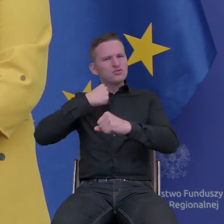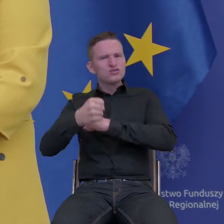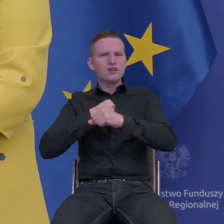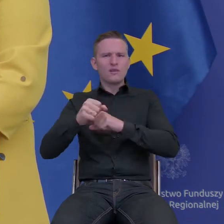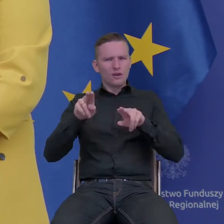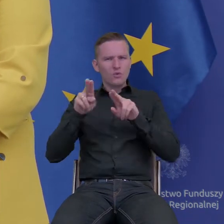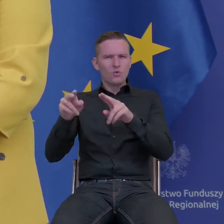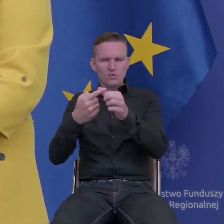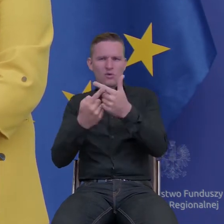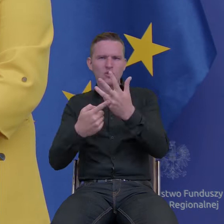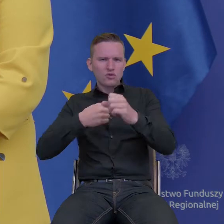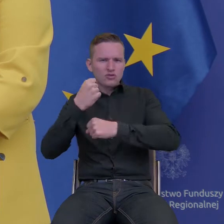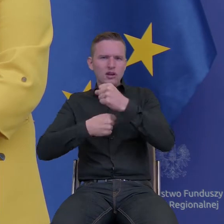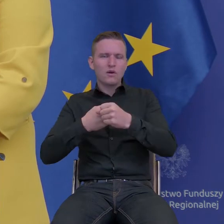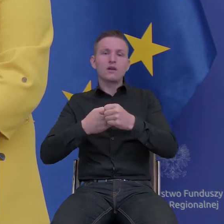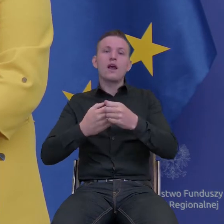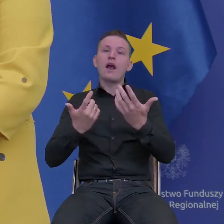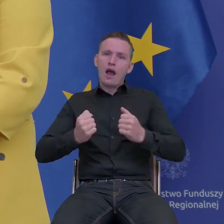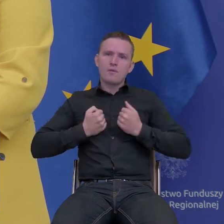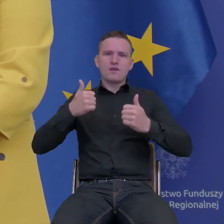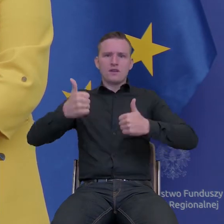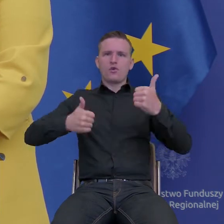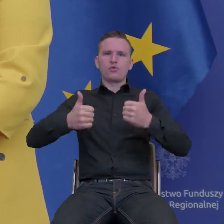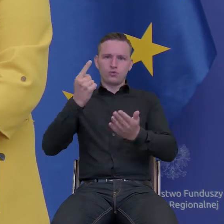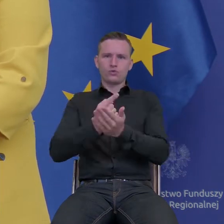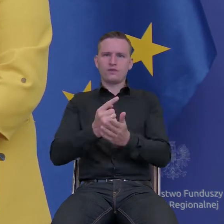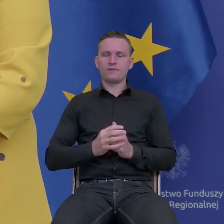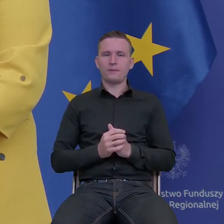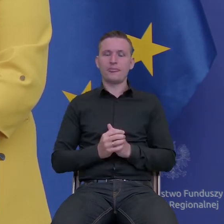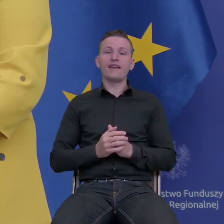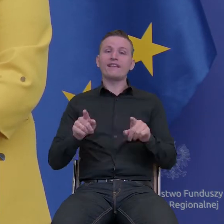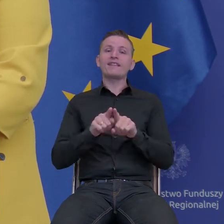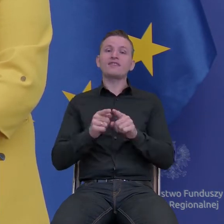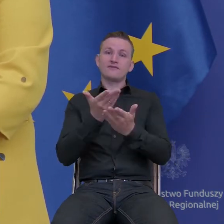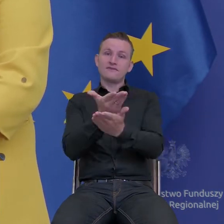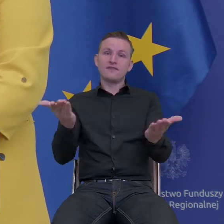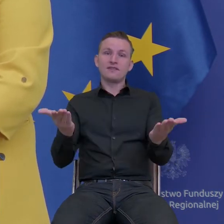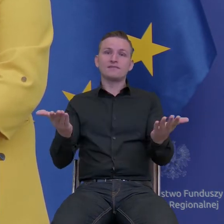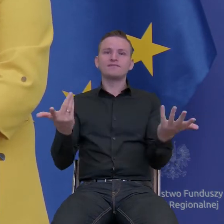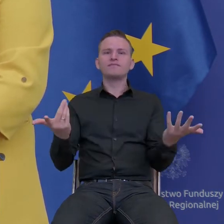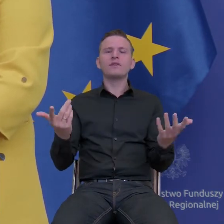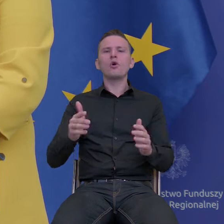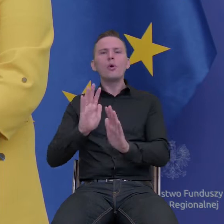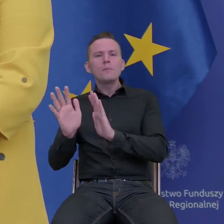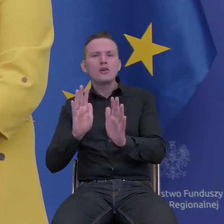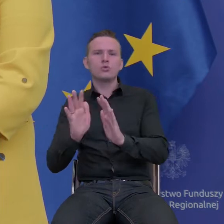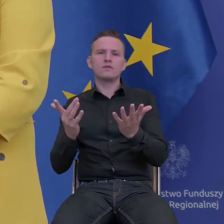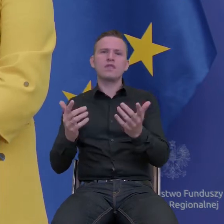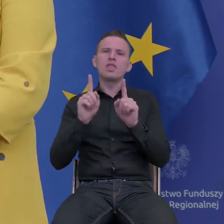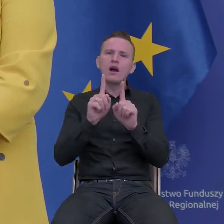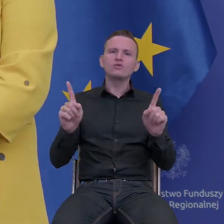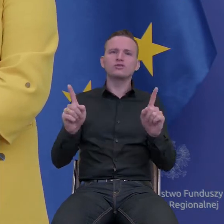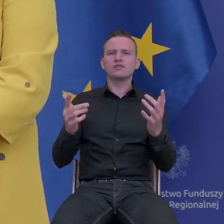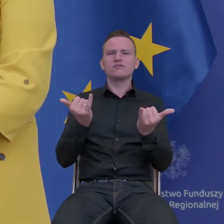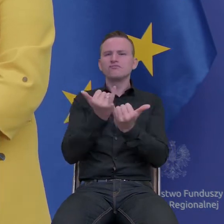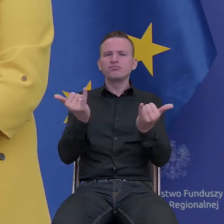ministerstwa za zaangażowanie, wkład pracy, który wnieśli w to, abyśmy mogli się spotkać tutaj po raz drugi, bo